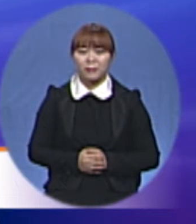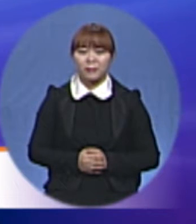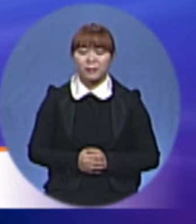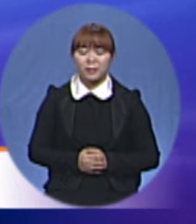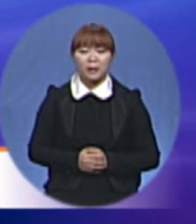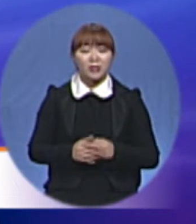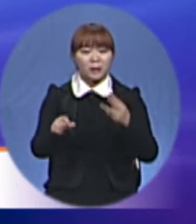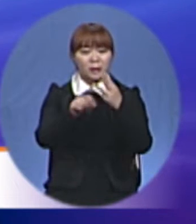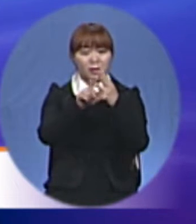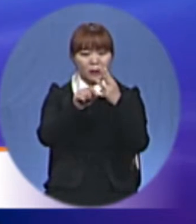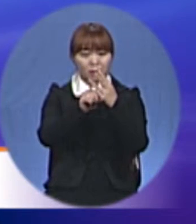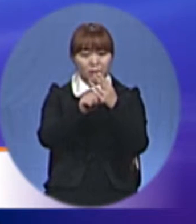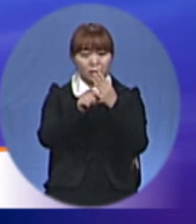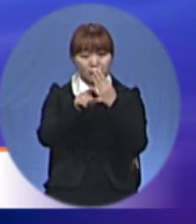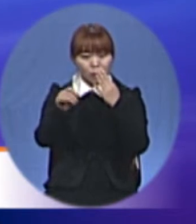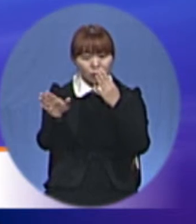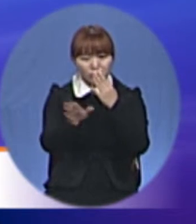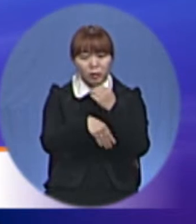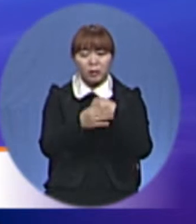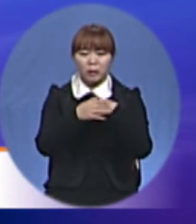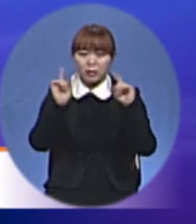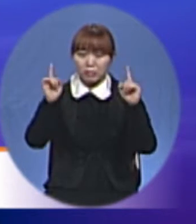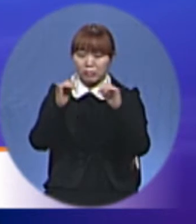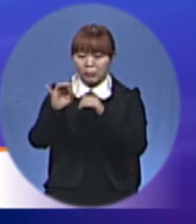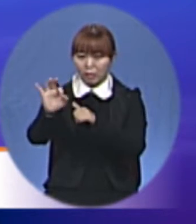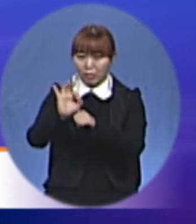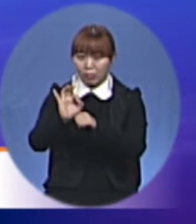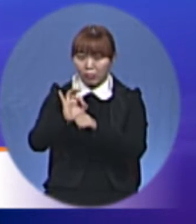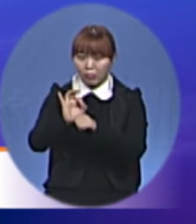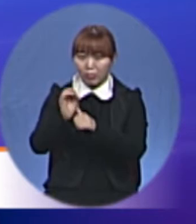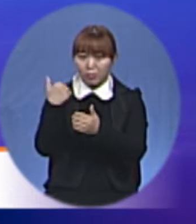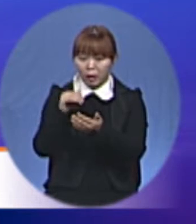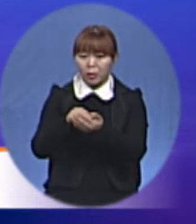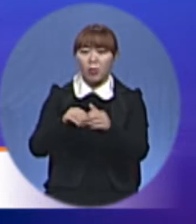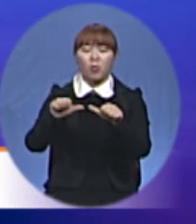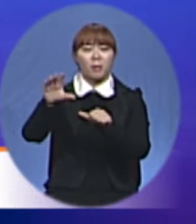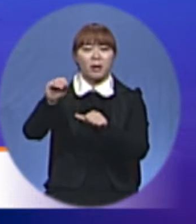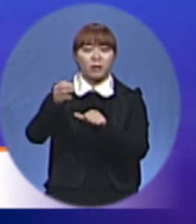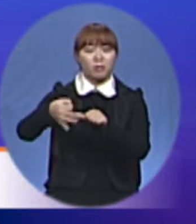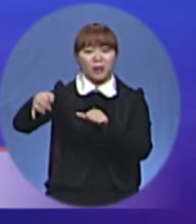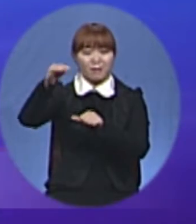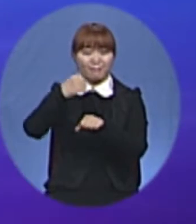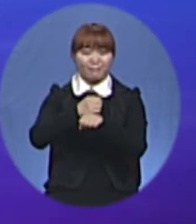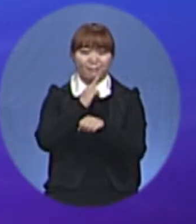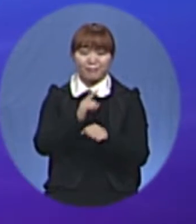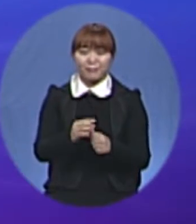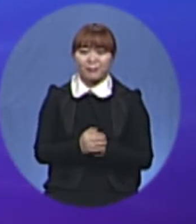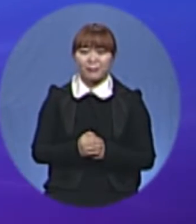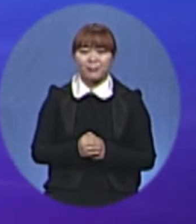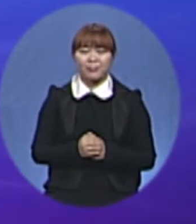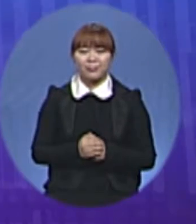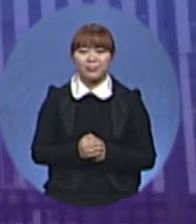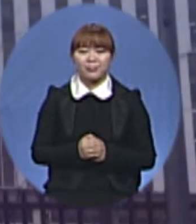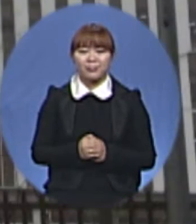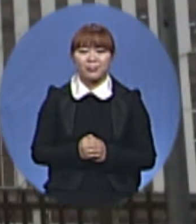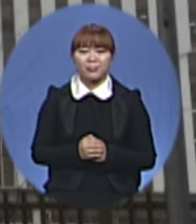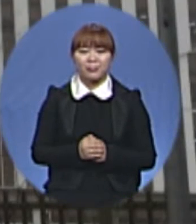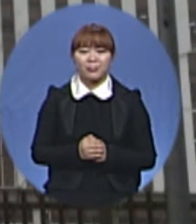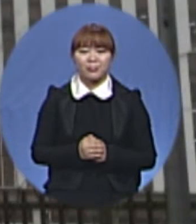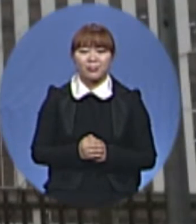다음 달부터 비자발적 실직자가 받는 실업급여 상한액이 5만 원으로 인상됩니다.